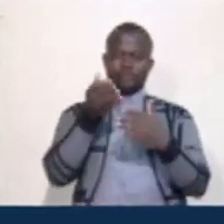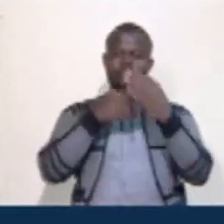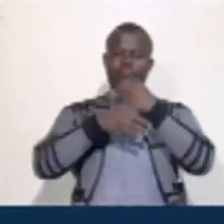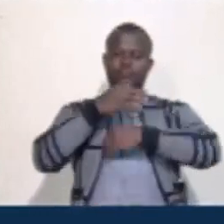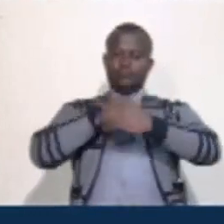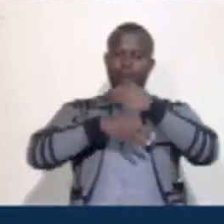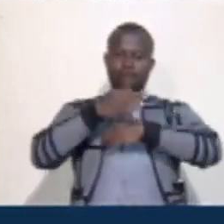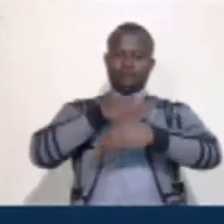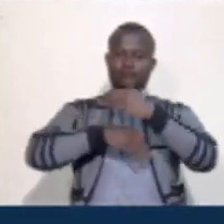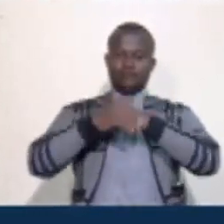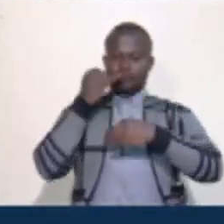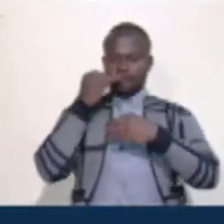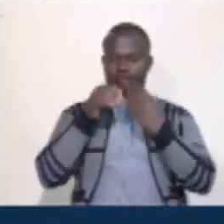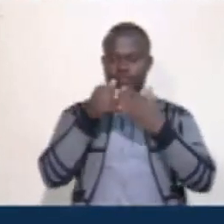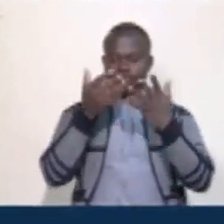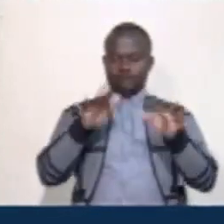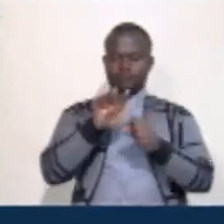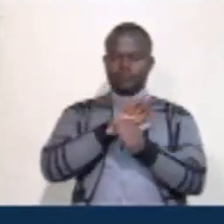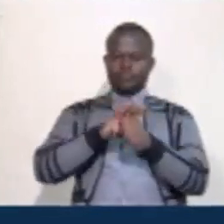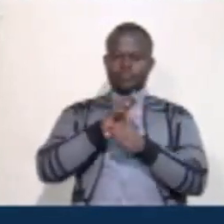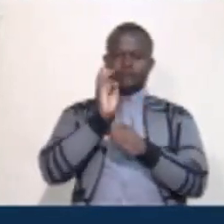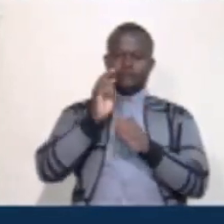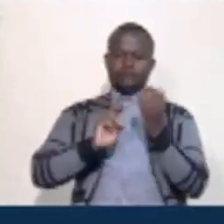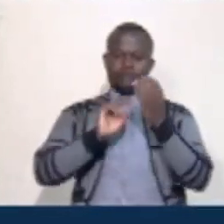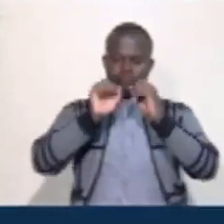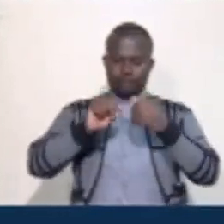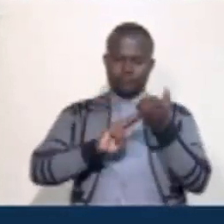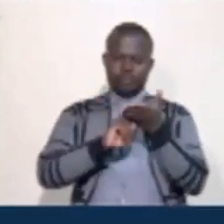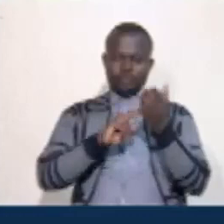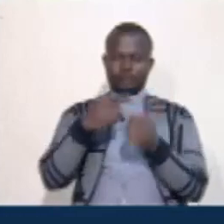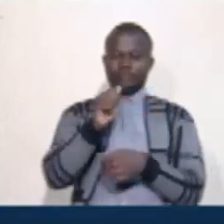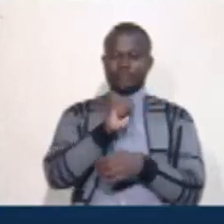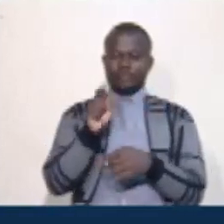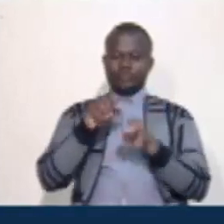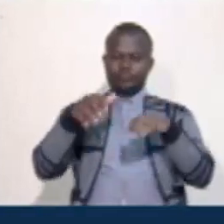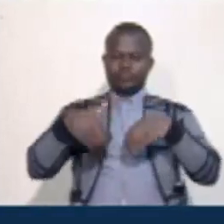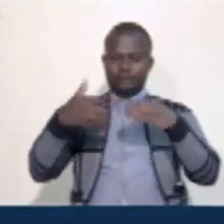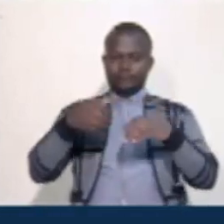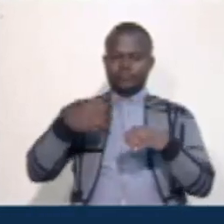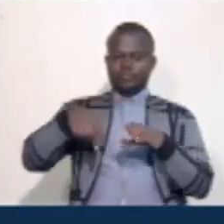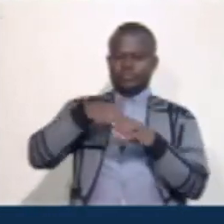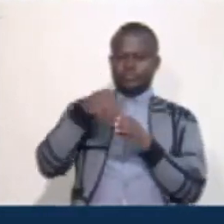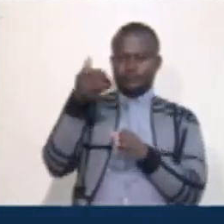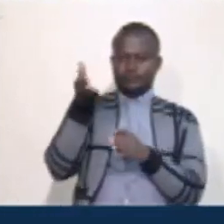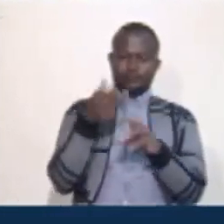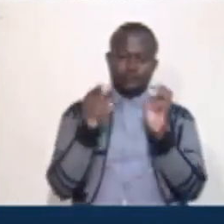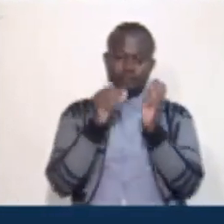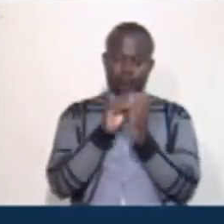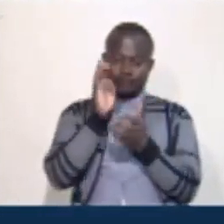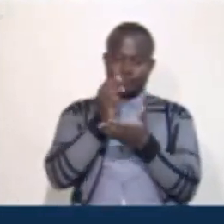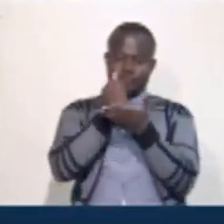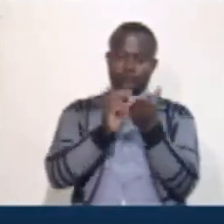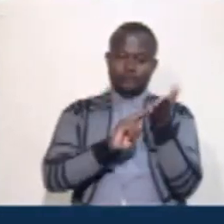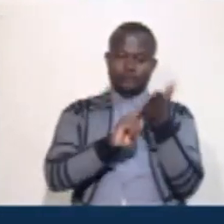uruganda nirumara kuzura tuzashobora gukoresha gazi yacukuwe mu Kivu cyacu. Iyo gazi kandi